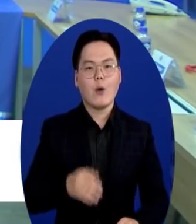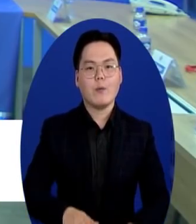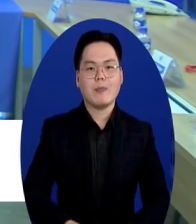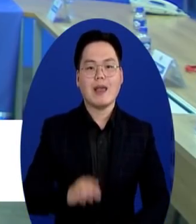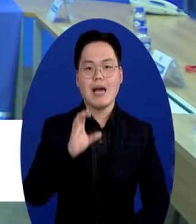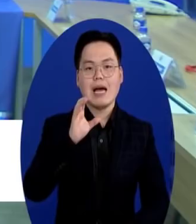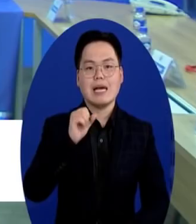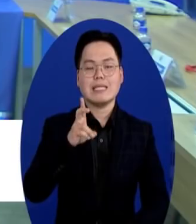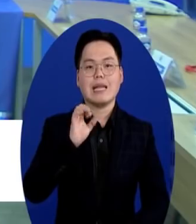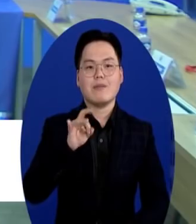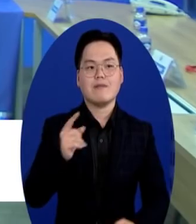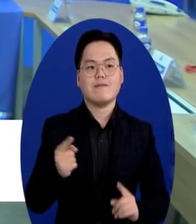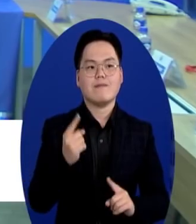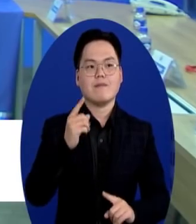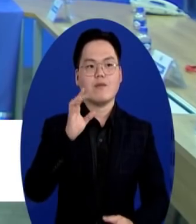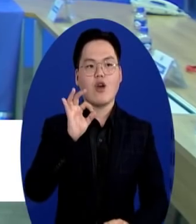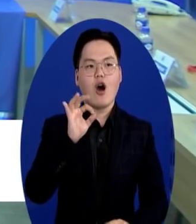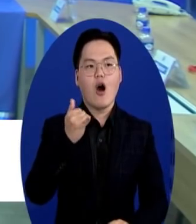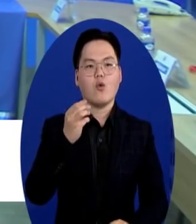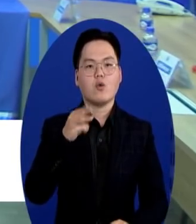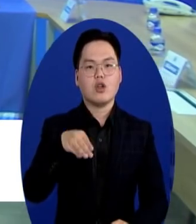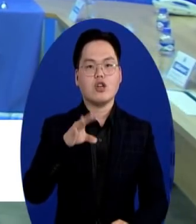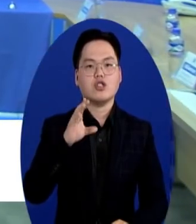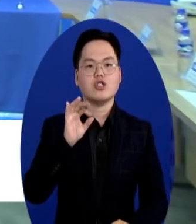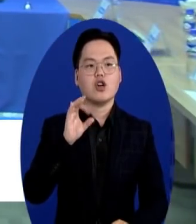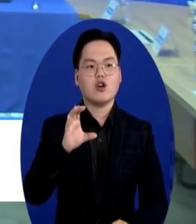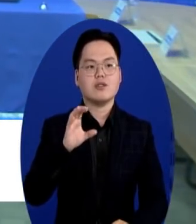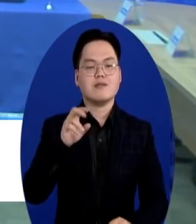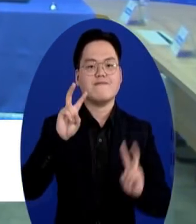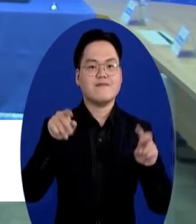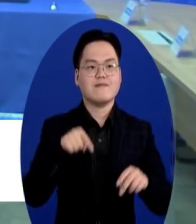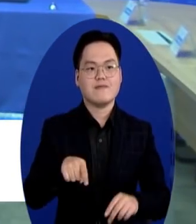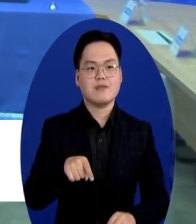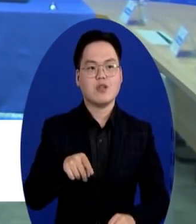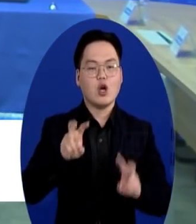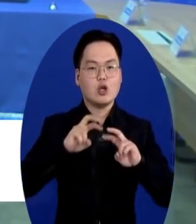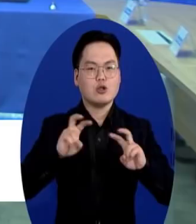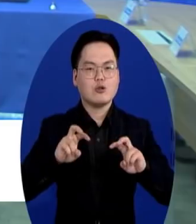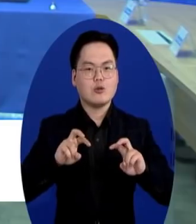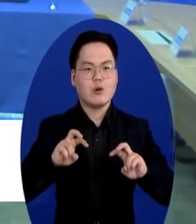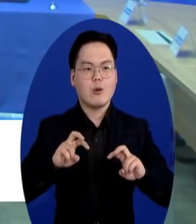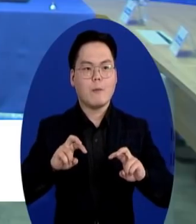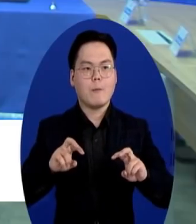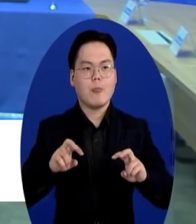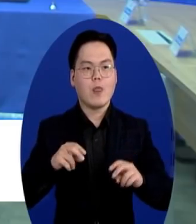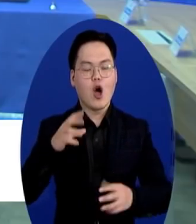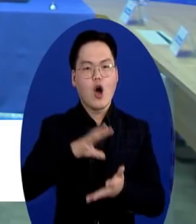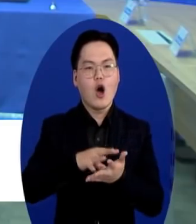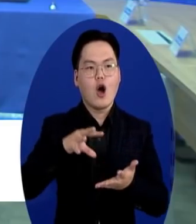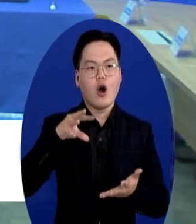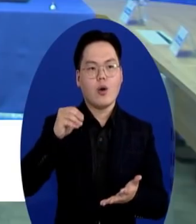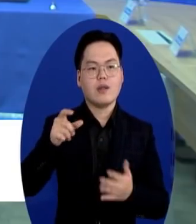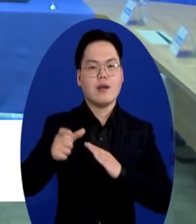байгуулах одоо тэр аутсорс гэж нэрлдэг энэ чиглэлээр сургууль судалгааны ажлыг санхүү эдийн засгийн сургуулийн бааз одоо эрдэмтэн